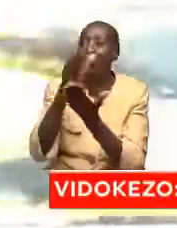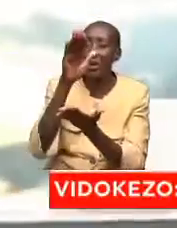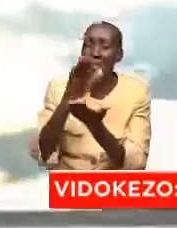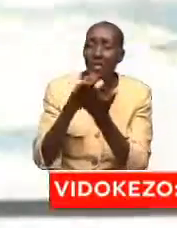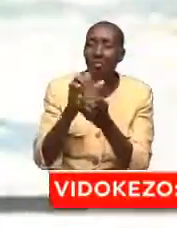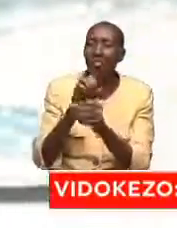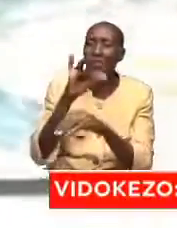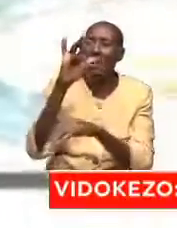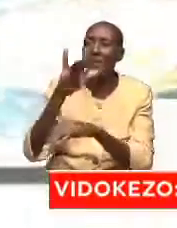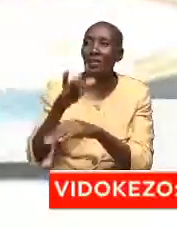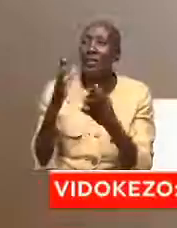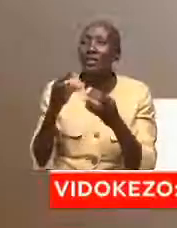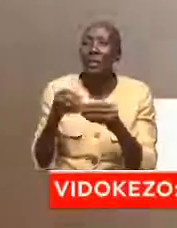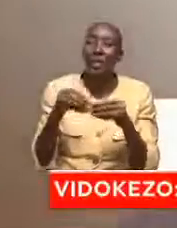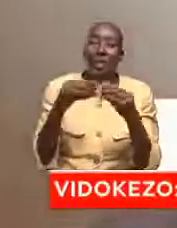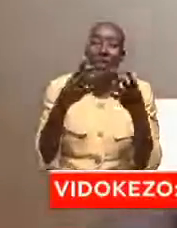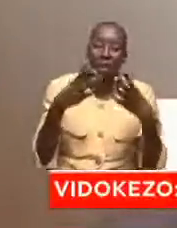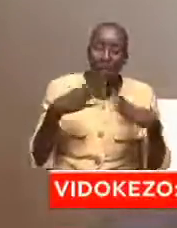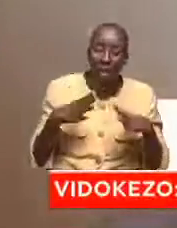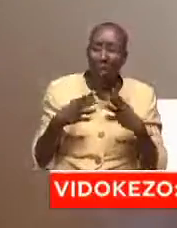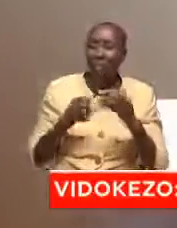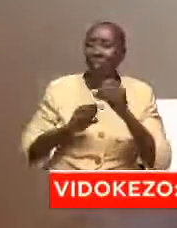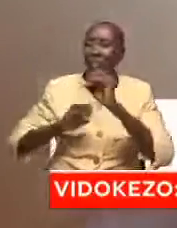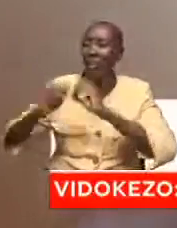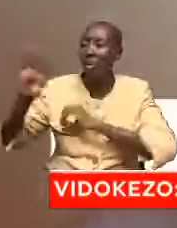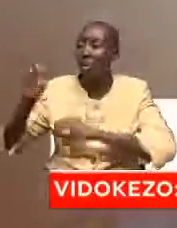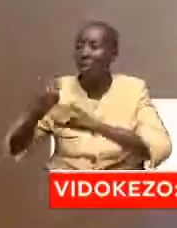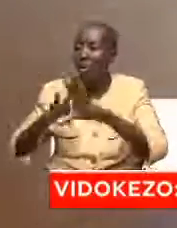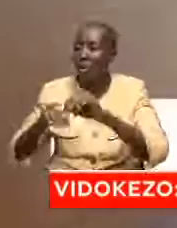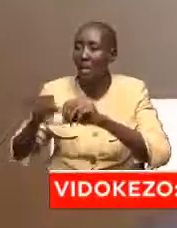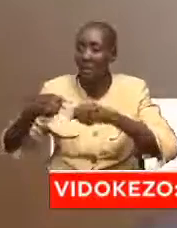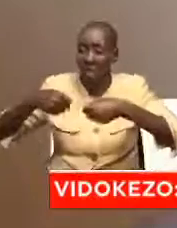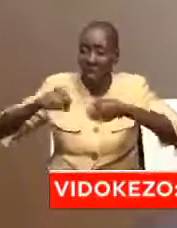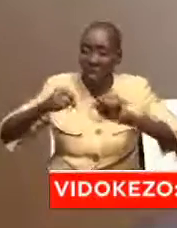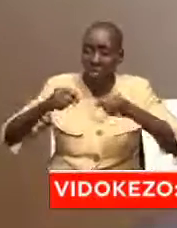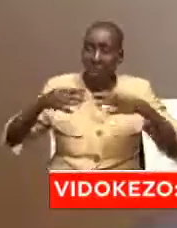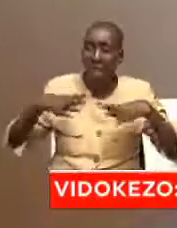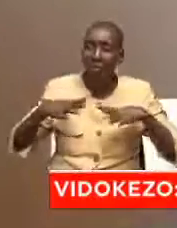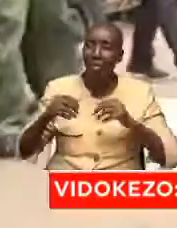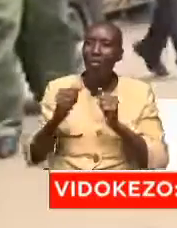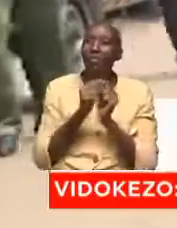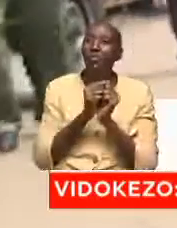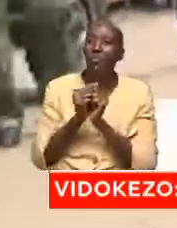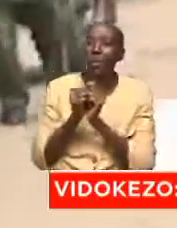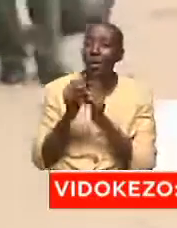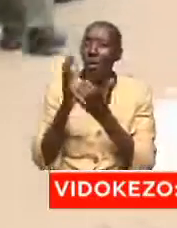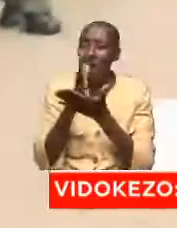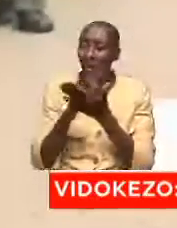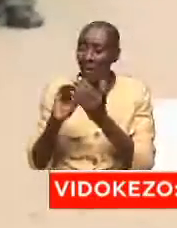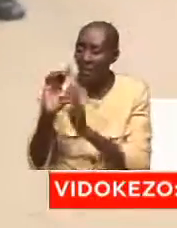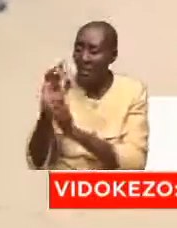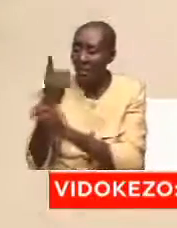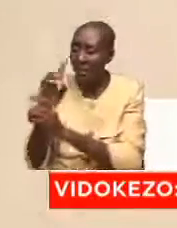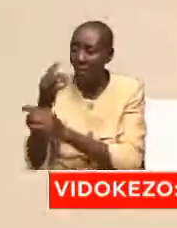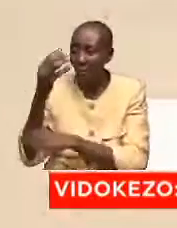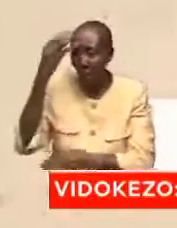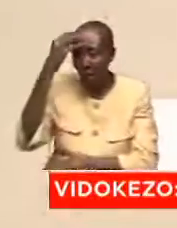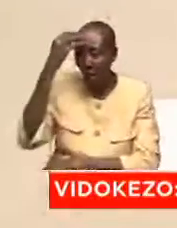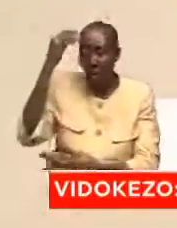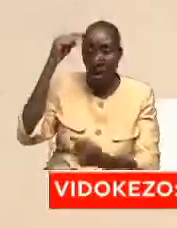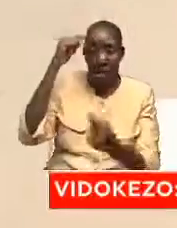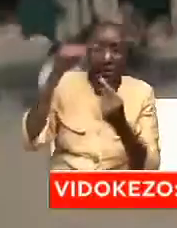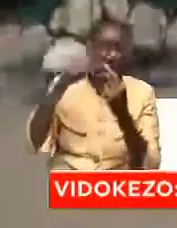hizo zinasambazwa kwa wenyeji wa mitaa mabanda, wahudumu wa bodaboda na viunga mbalimbali vya mji wa Kitale, walengwa wakiwa